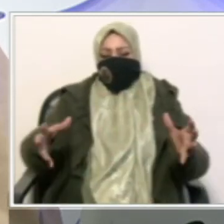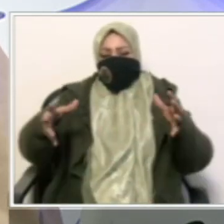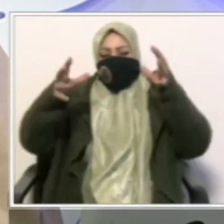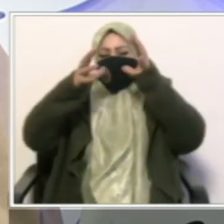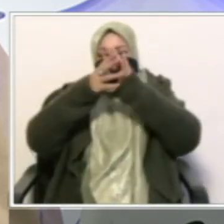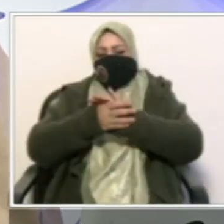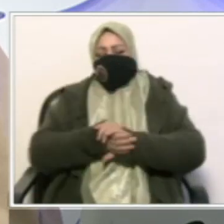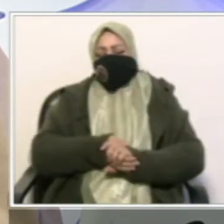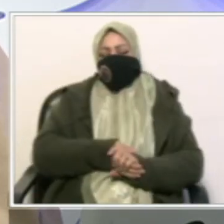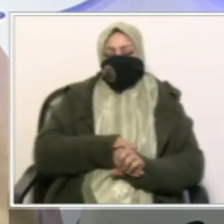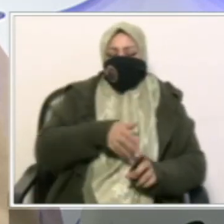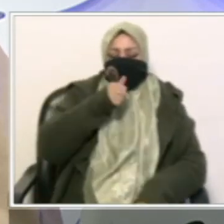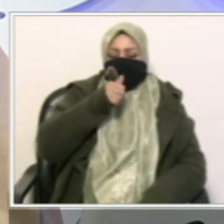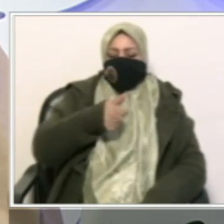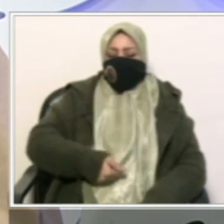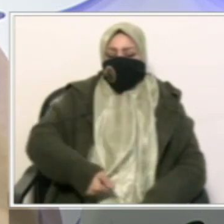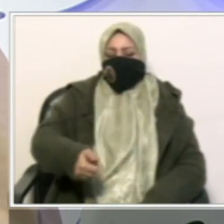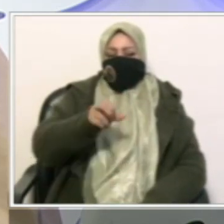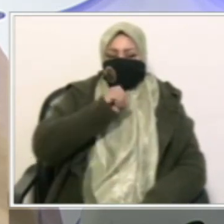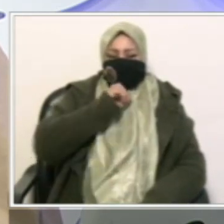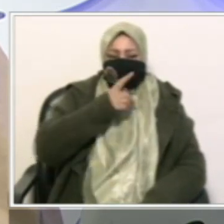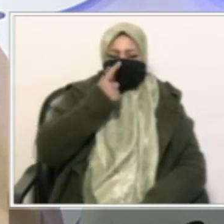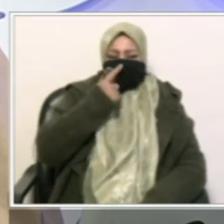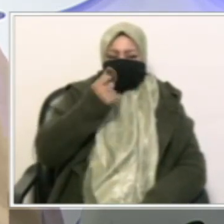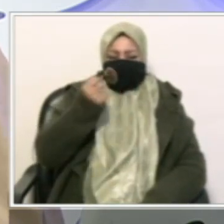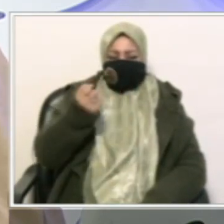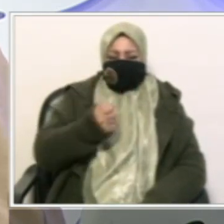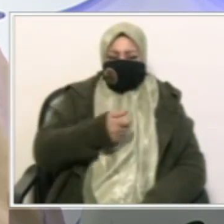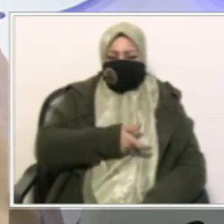الحيوان وفي سقي الأشجار